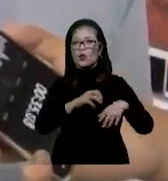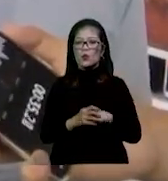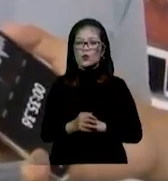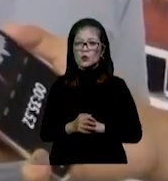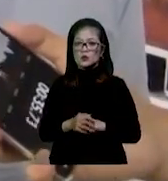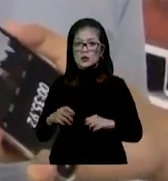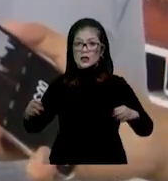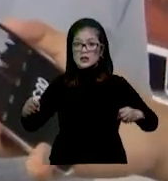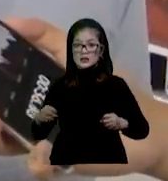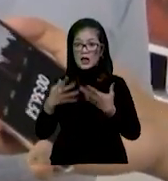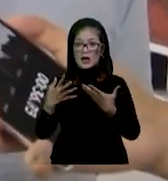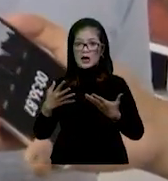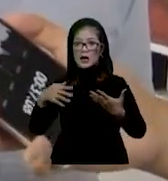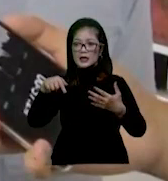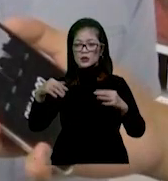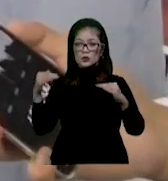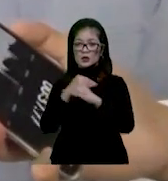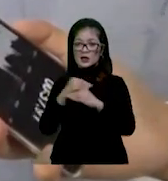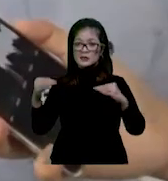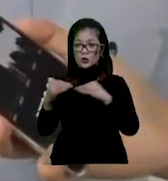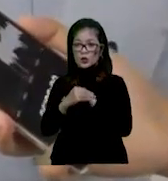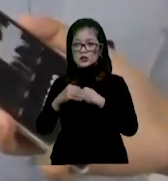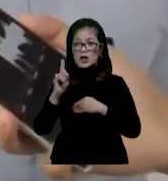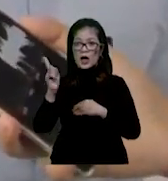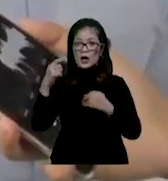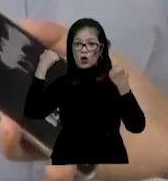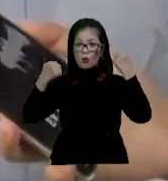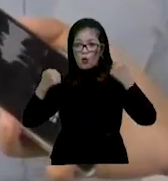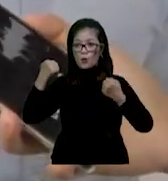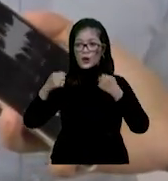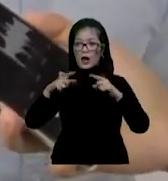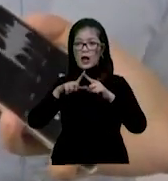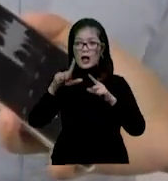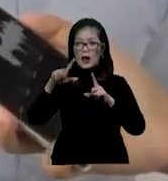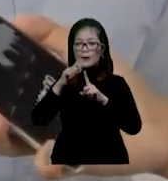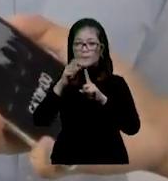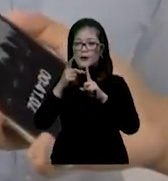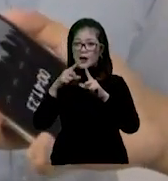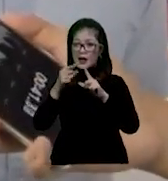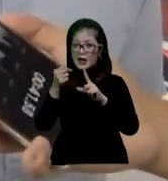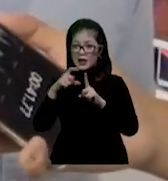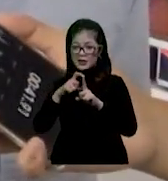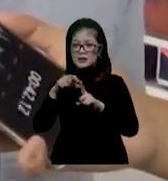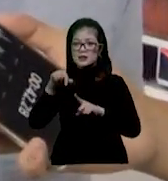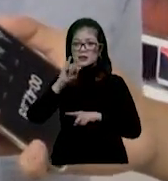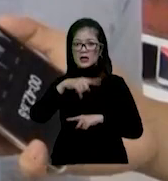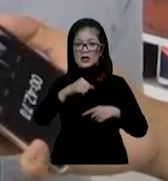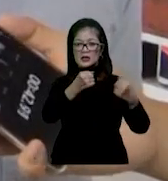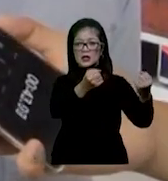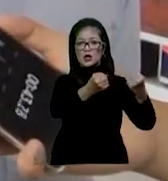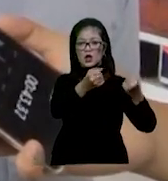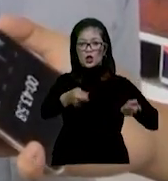tersebut melibatkan kendaraan Alphard yang menabrak bagian belakang dari truk,